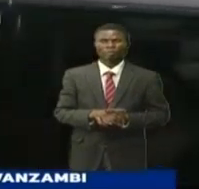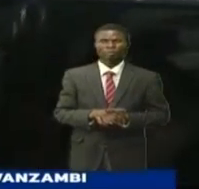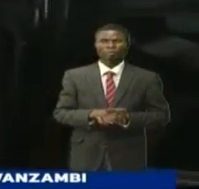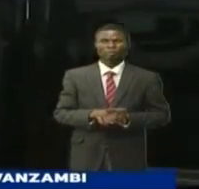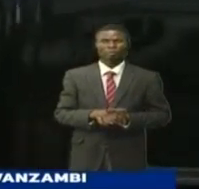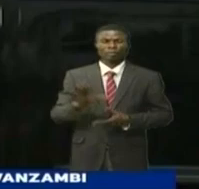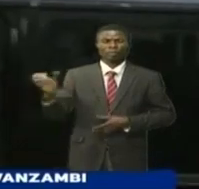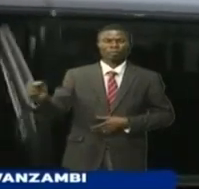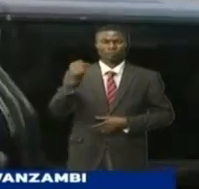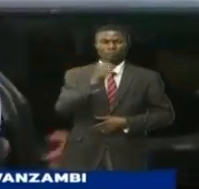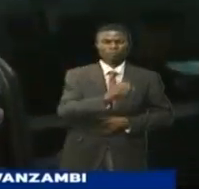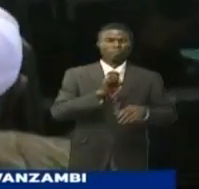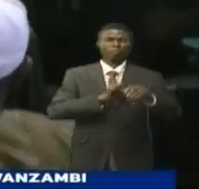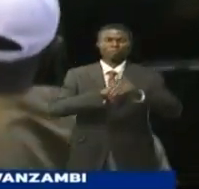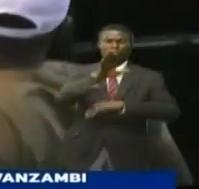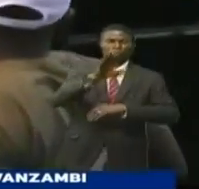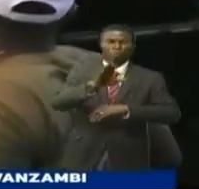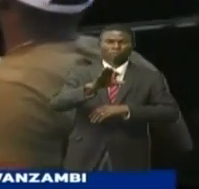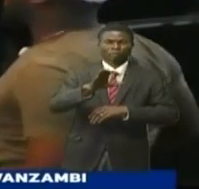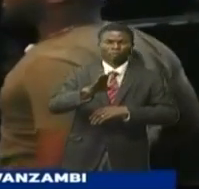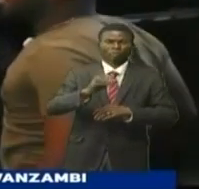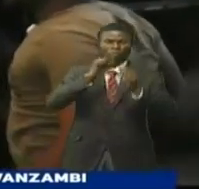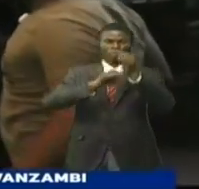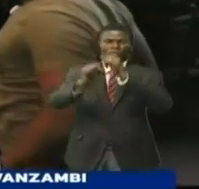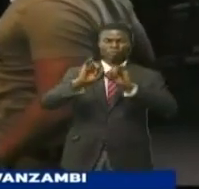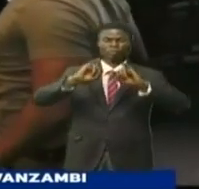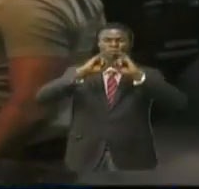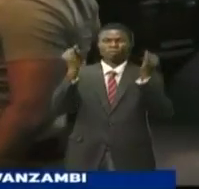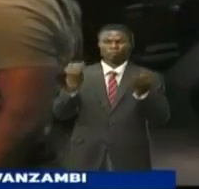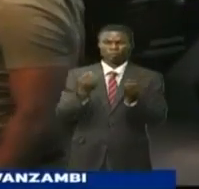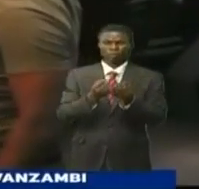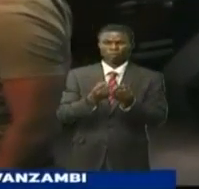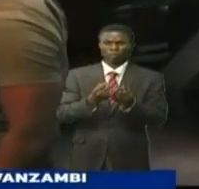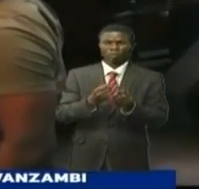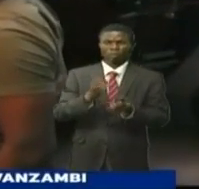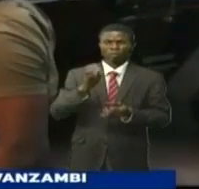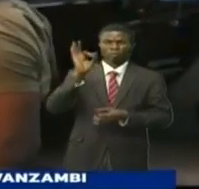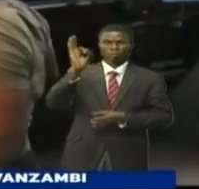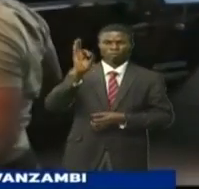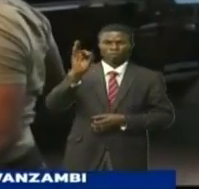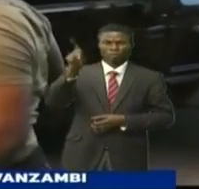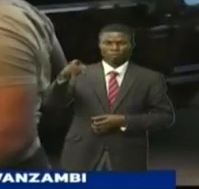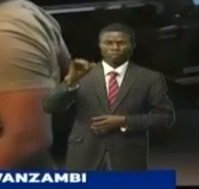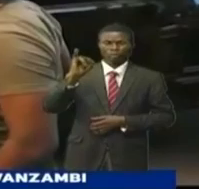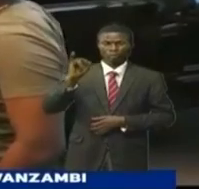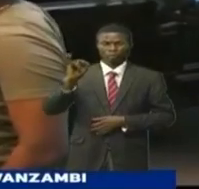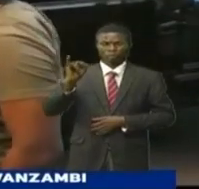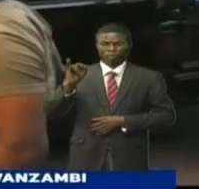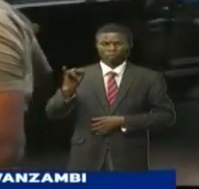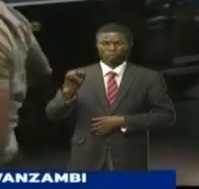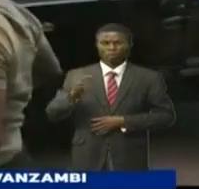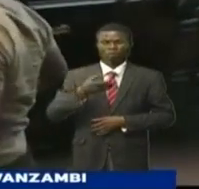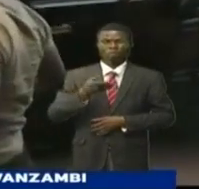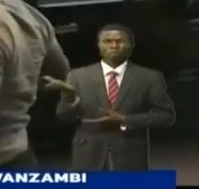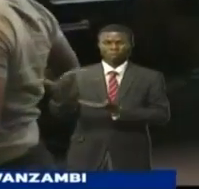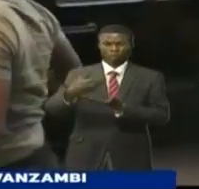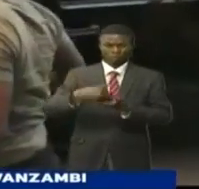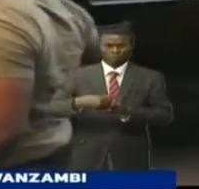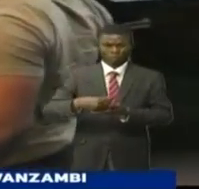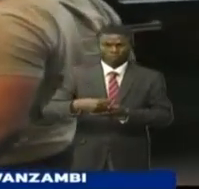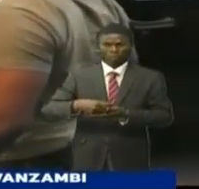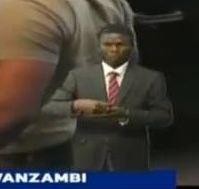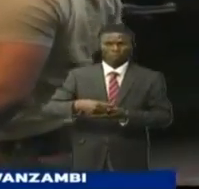nommé mandataire au fond de promotion de l'industrie pays Abigail Ouazzane de Badara